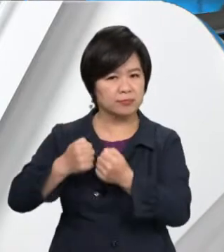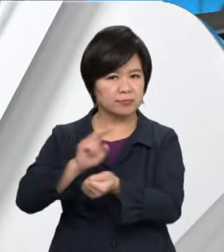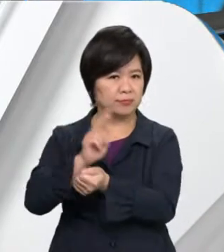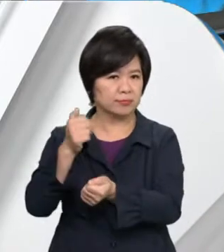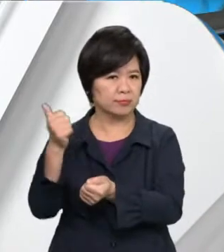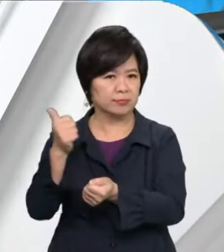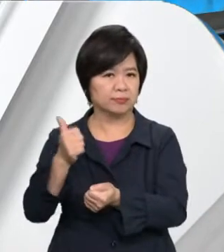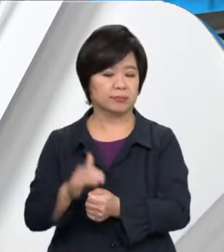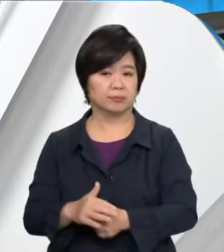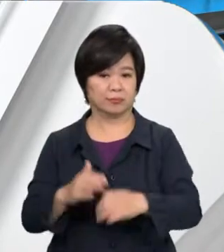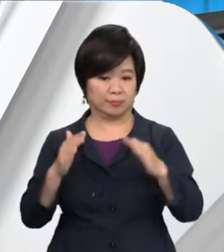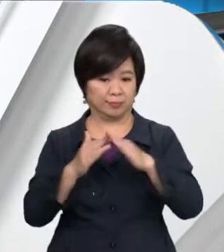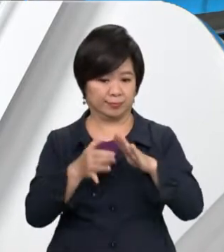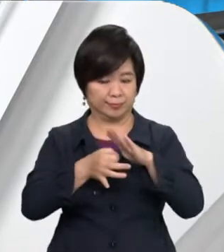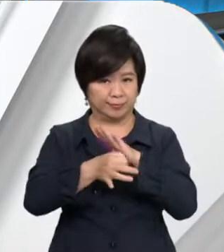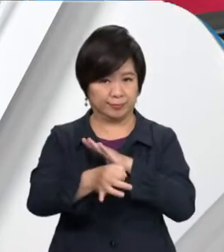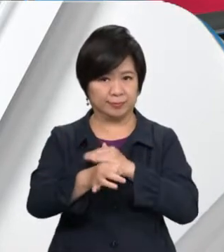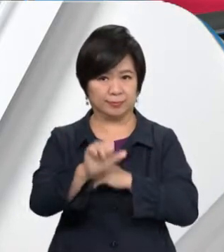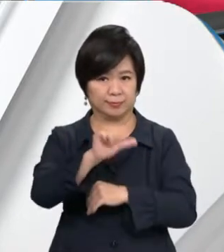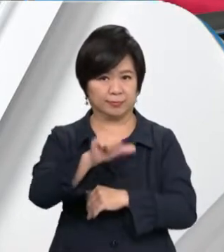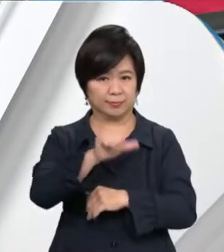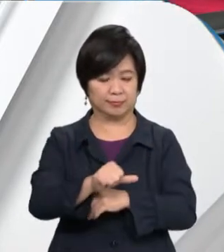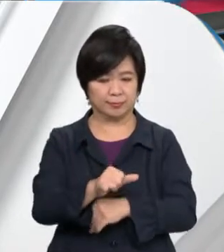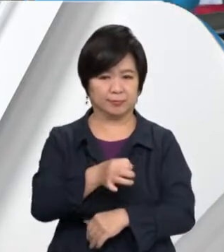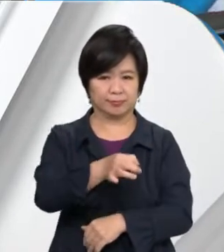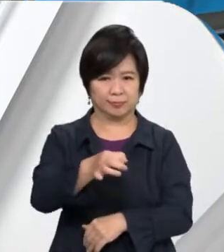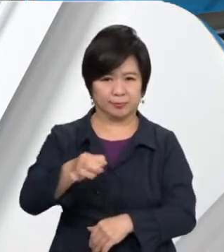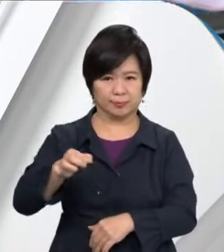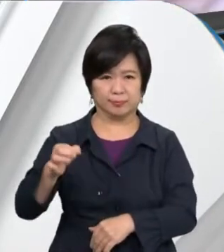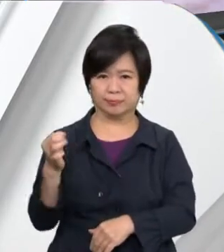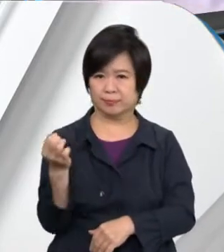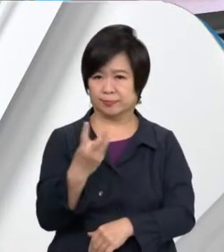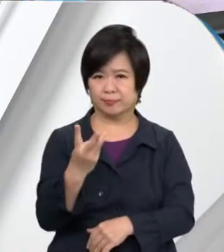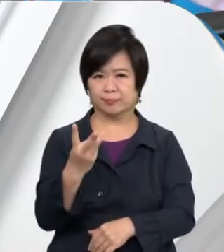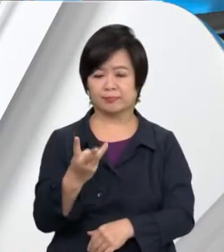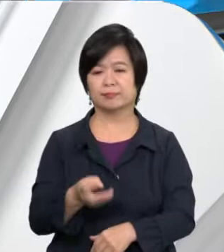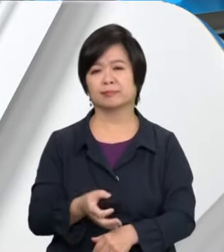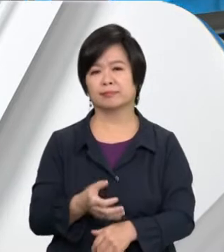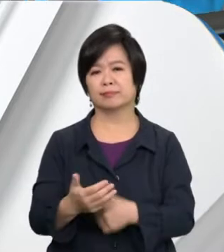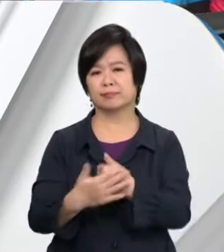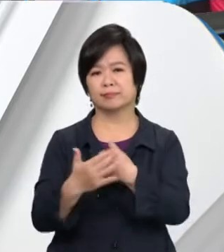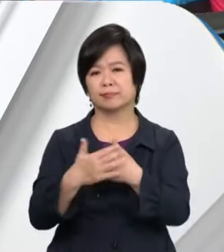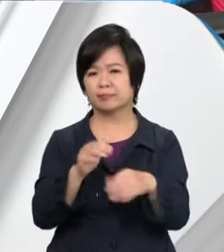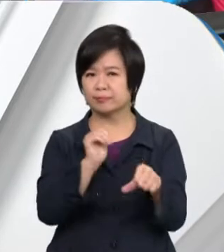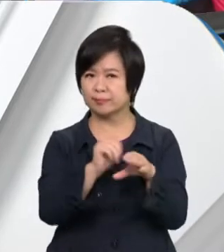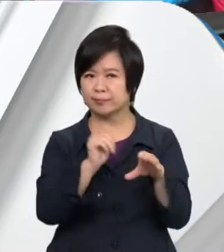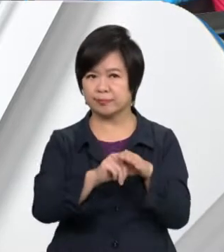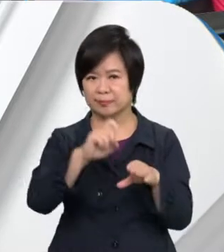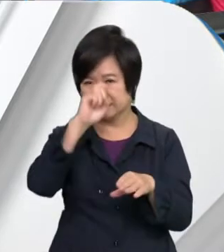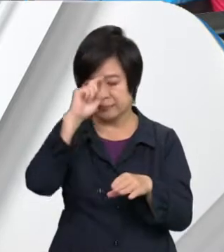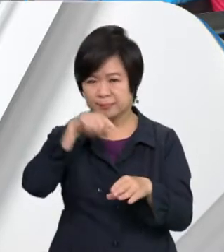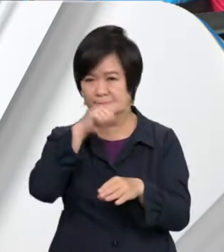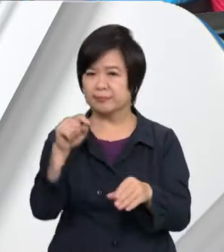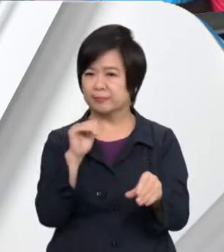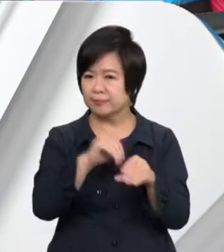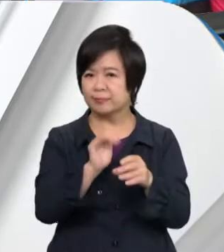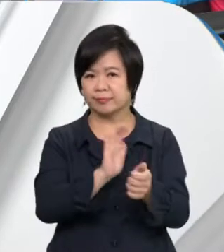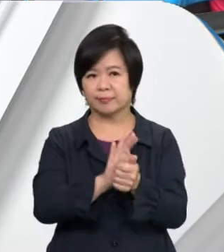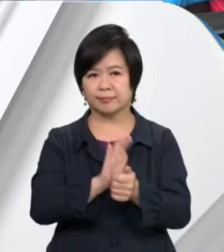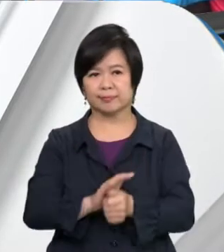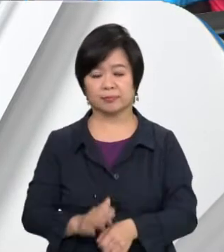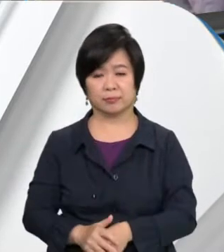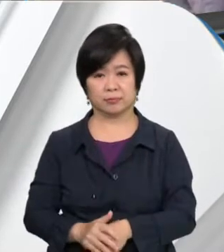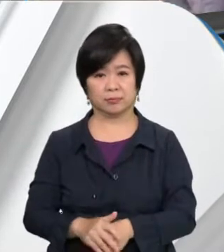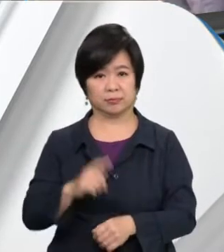们人，用大幅5000元的台价向三户民众卖票，要求记得记住邱子正。虽